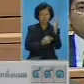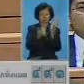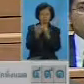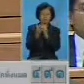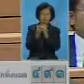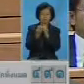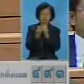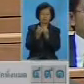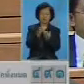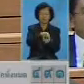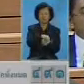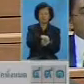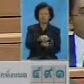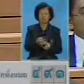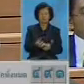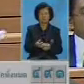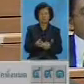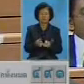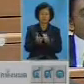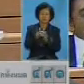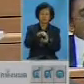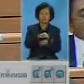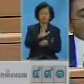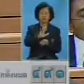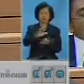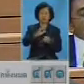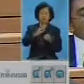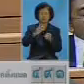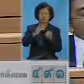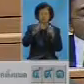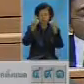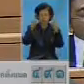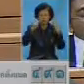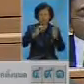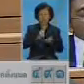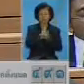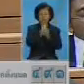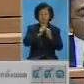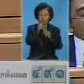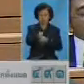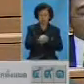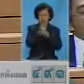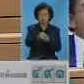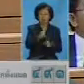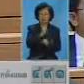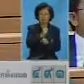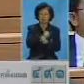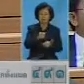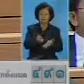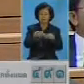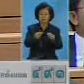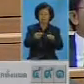วจริงๆความล้มเหลวของรัฐมนตรีช่วยเกษตรคนนี้ทำให้รัฐบาลล้มเหลวอี